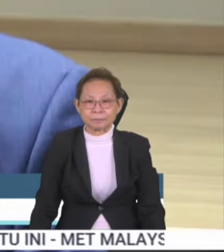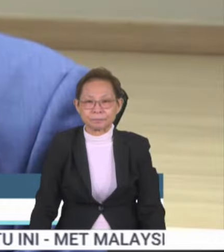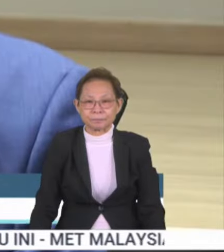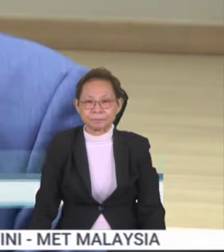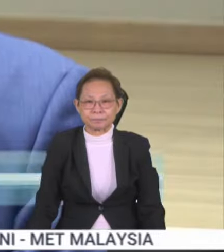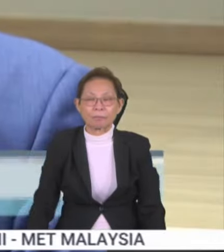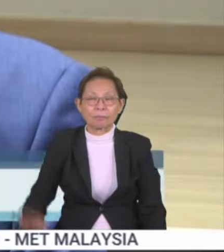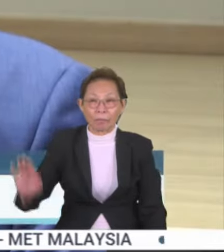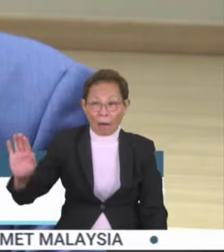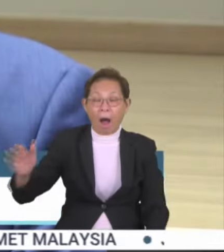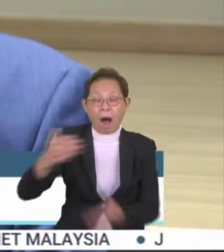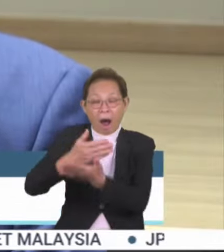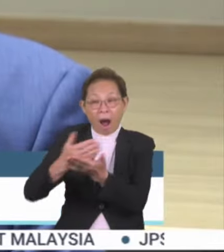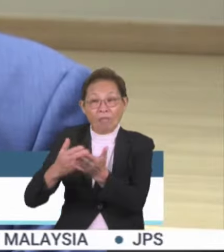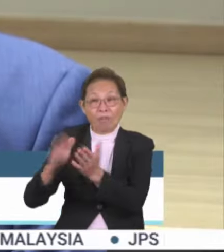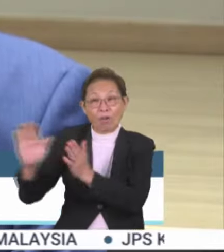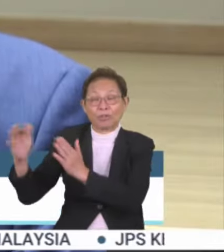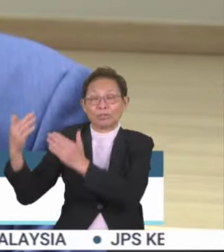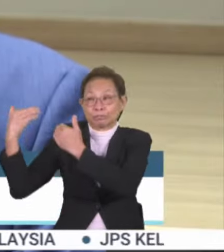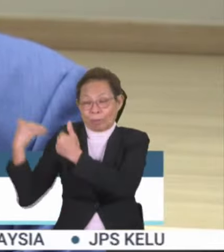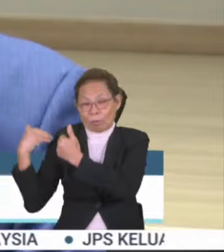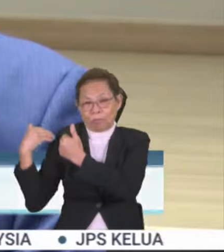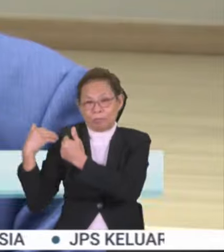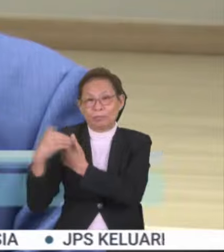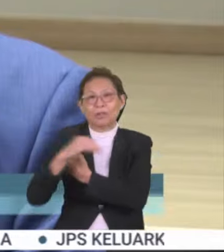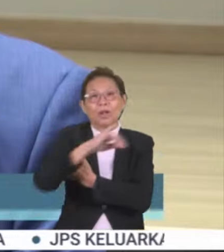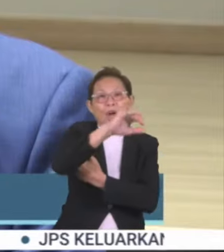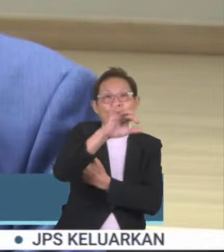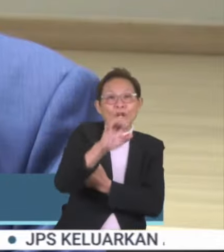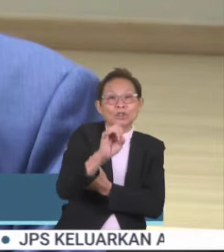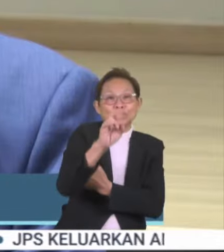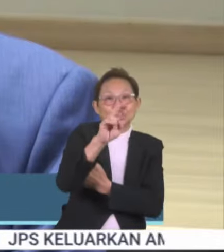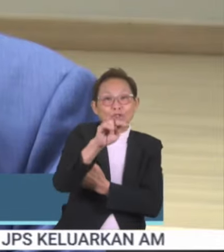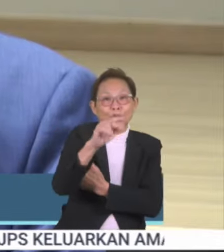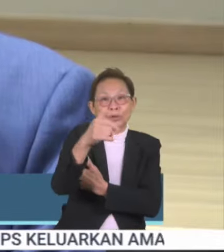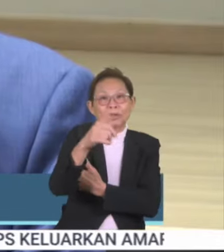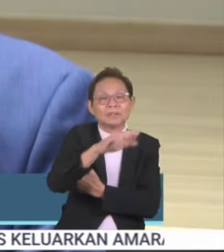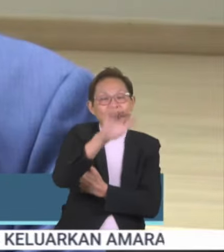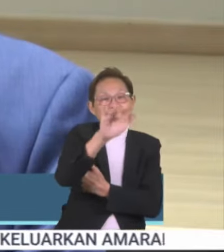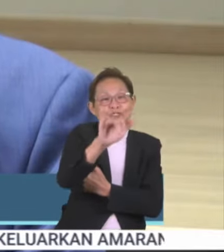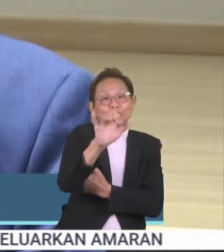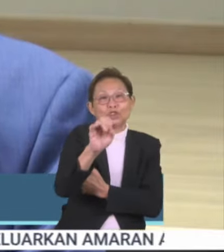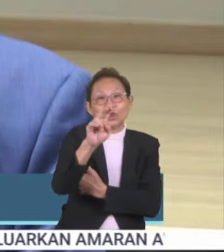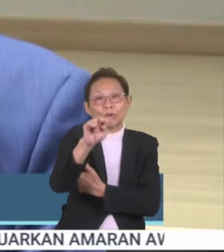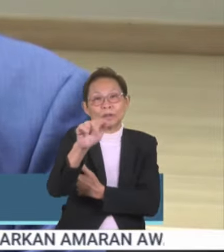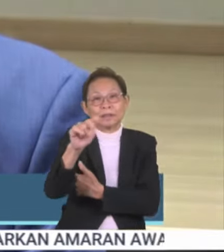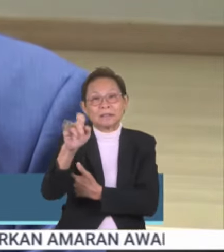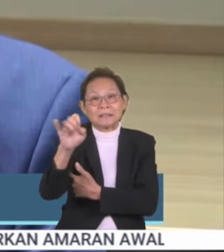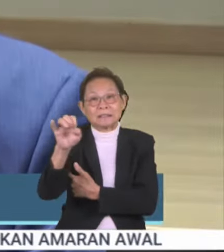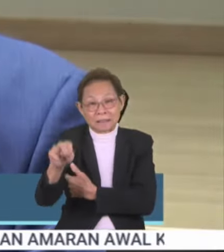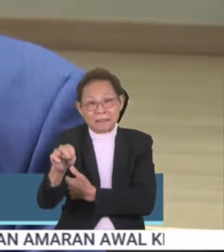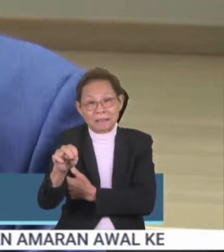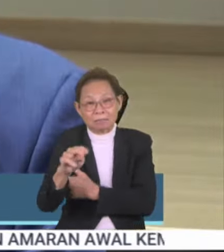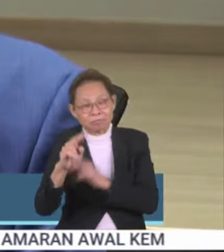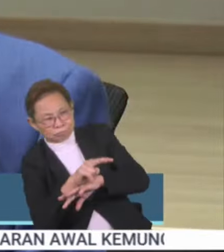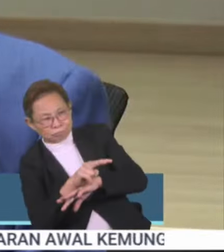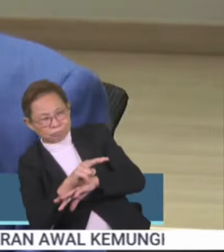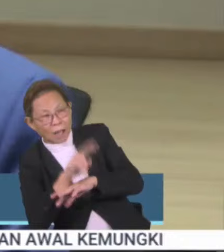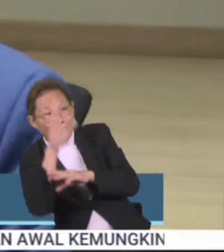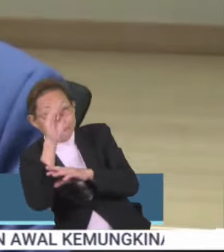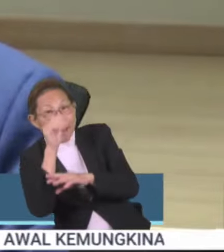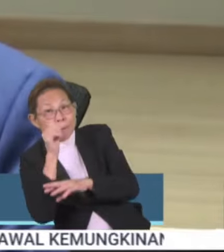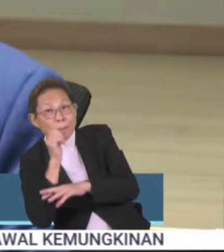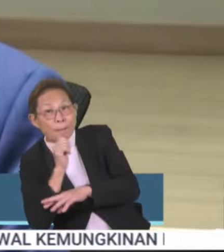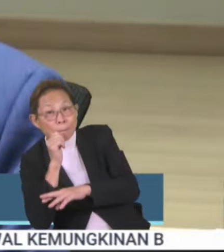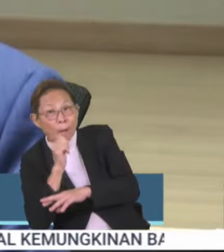As part of his role, Jonassen will observe both men's and women's singles department.